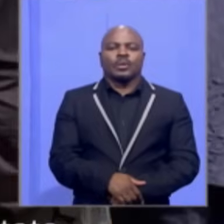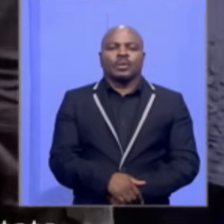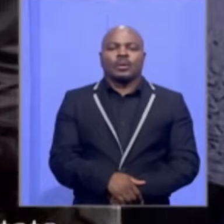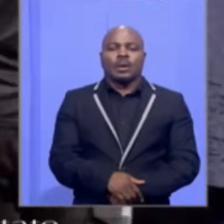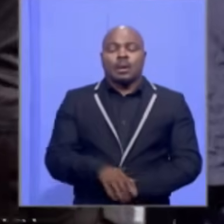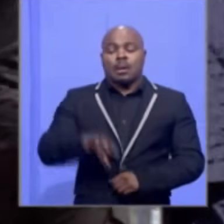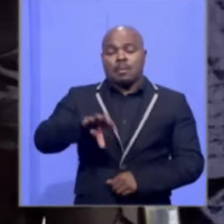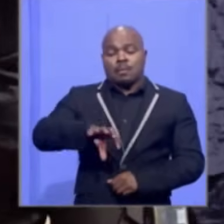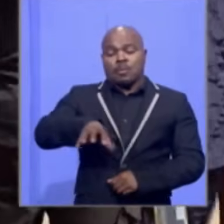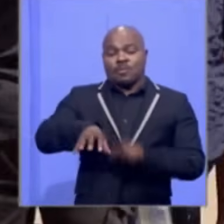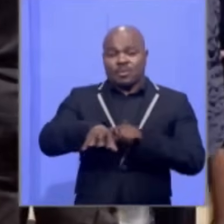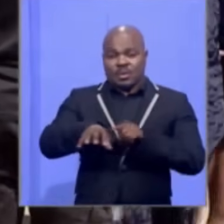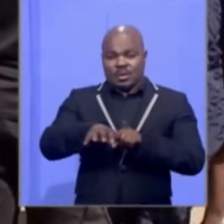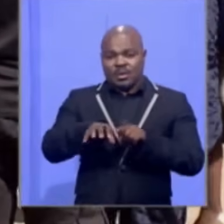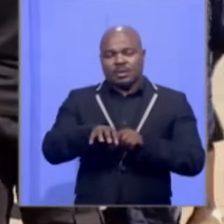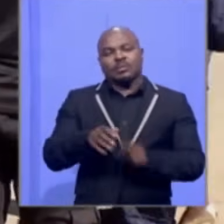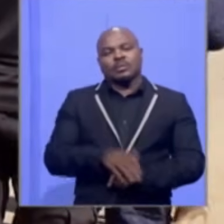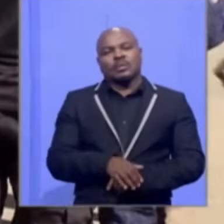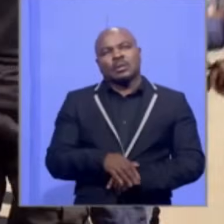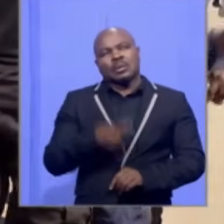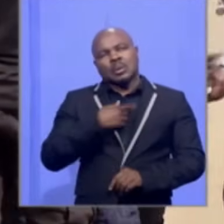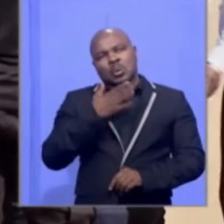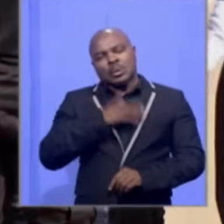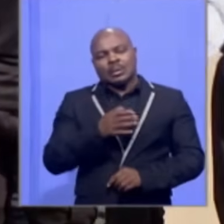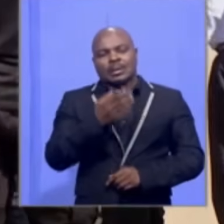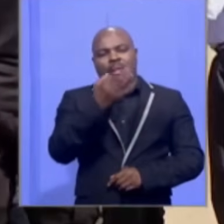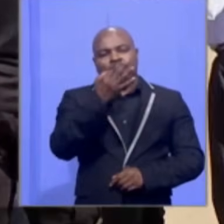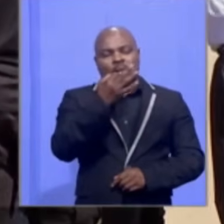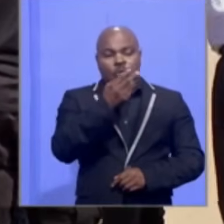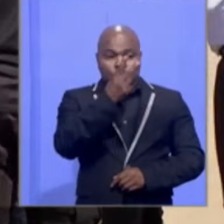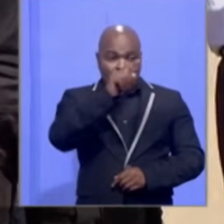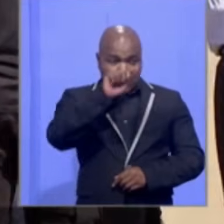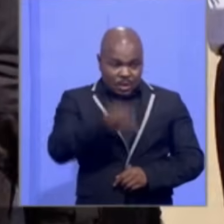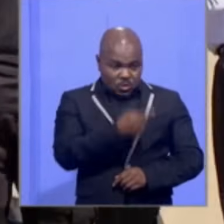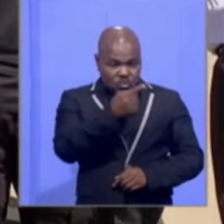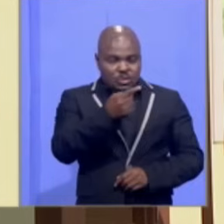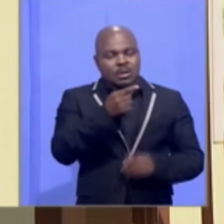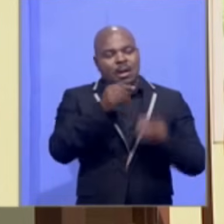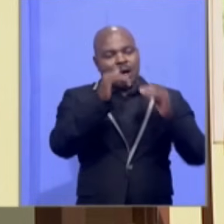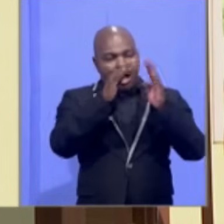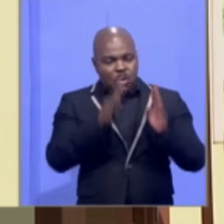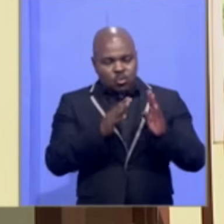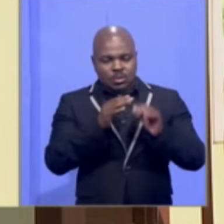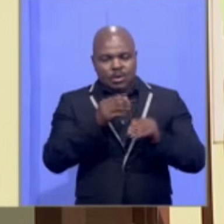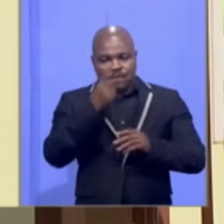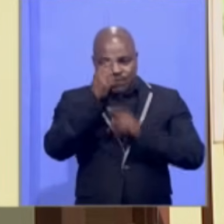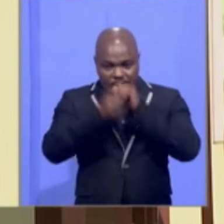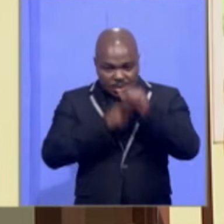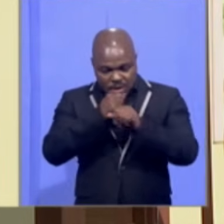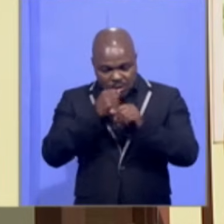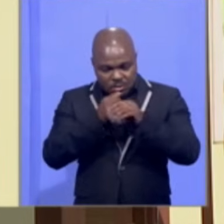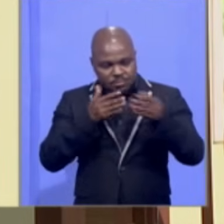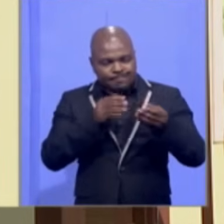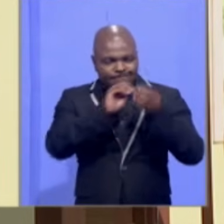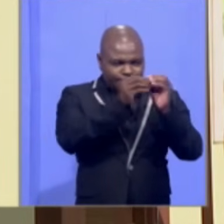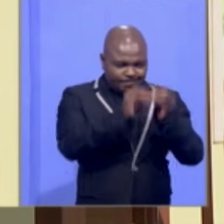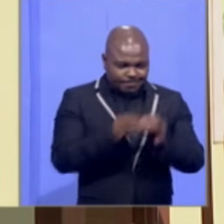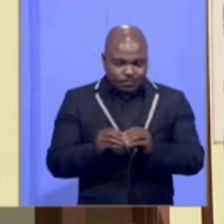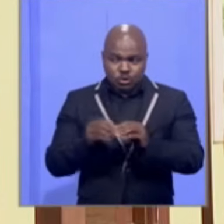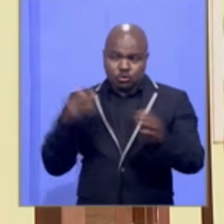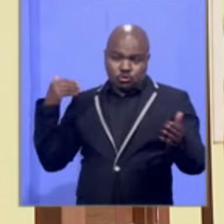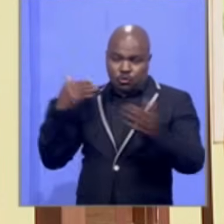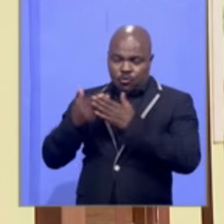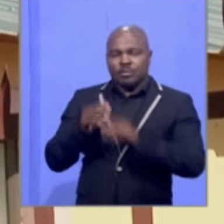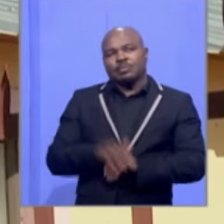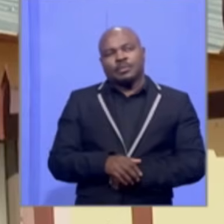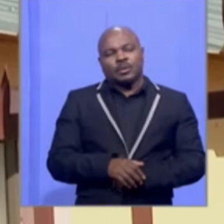Province e ipehetse sekepele sa matlo a dikete tse 2 selemong ka seng sa ditjhelete. Ho fihla mothating ona ke matlo a ka